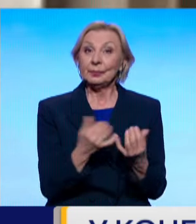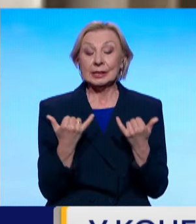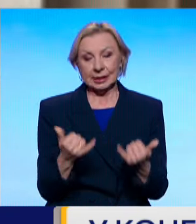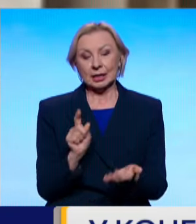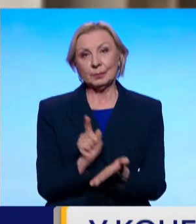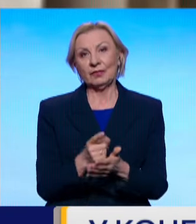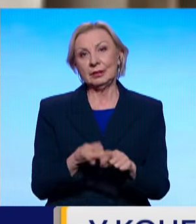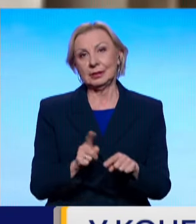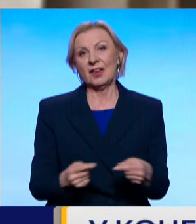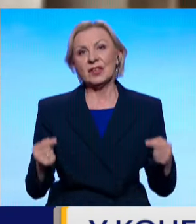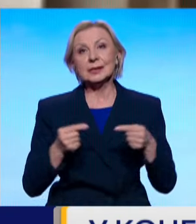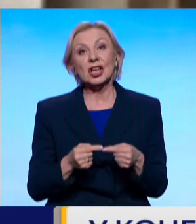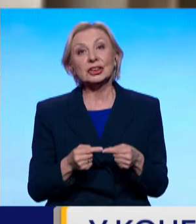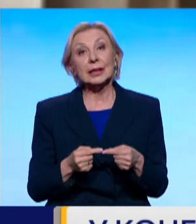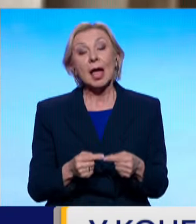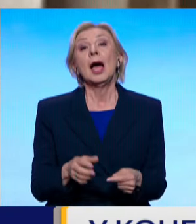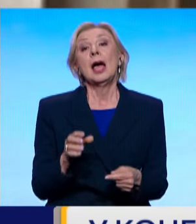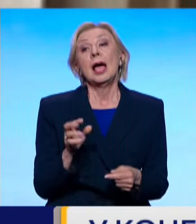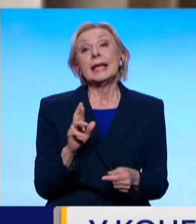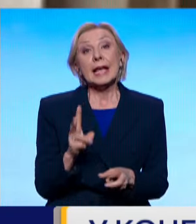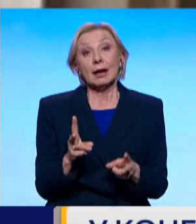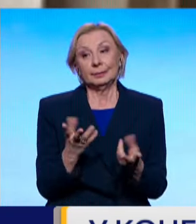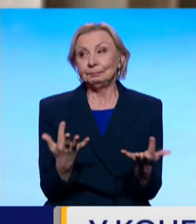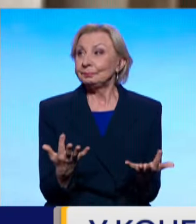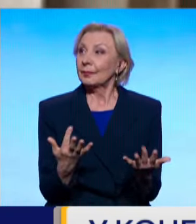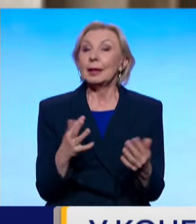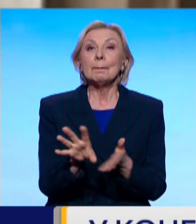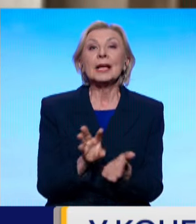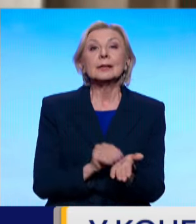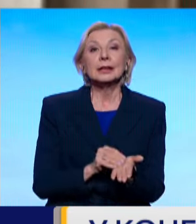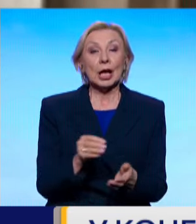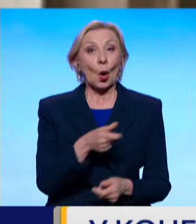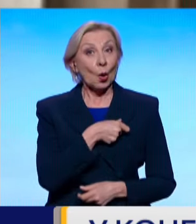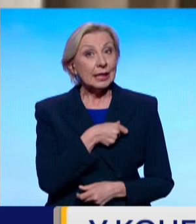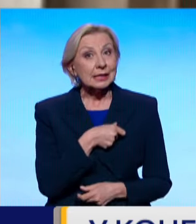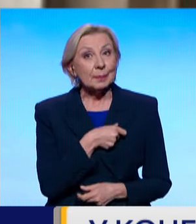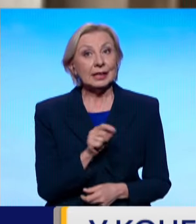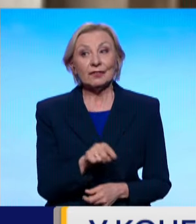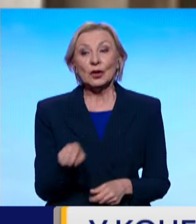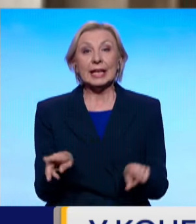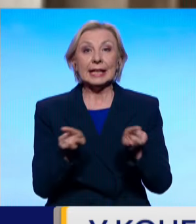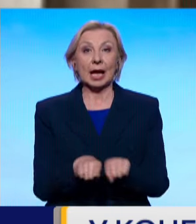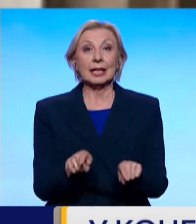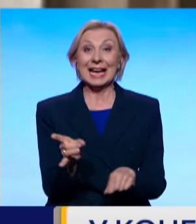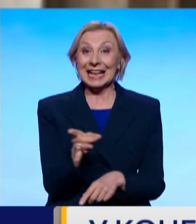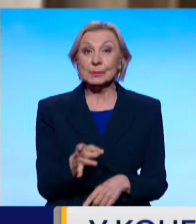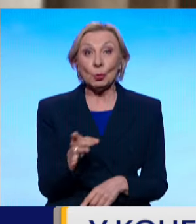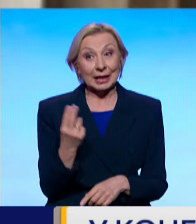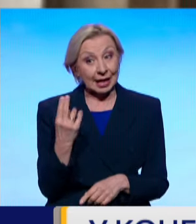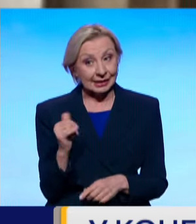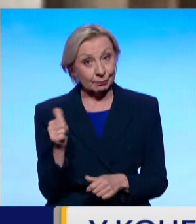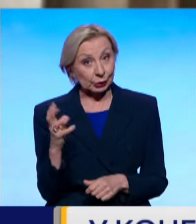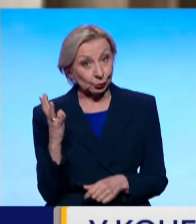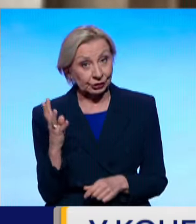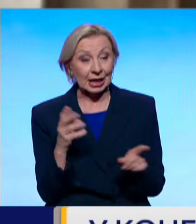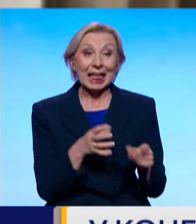зараз. І також, я скажімо, як кілька прикладів, також конгресмени, вони як республіканці, так і, ну, республіканці в першу чергу, але